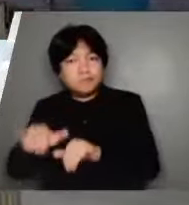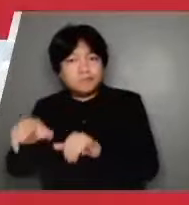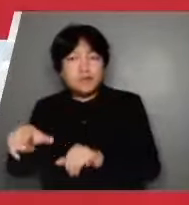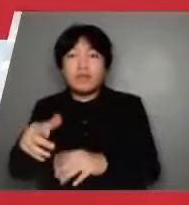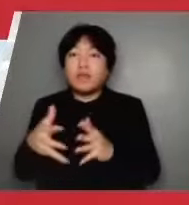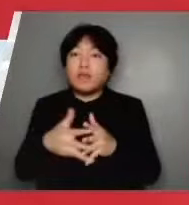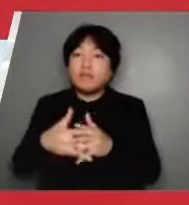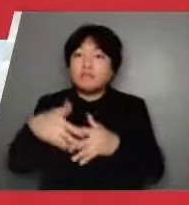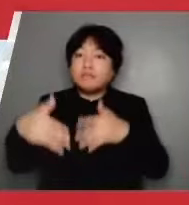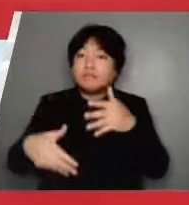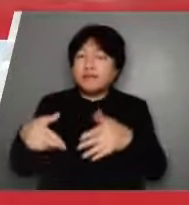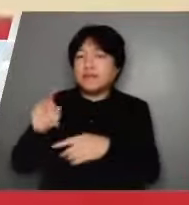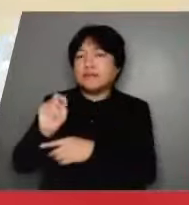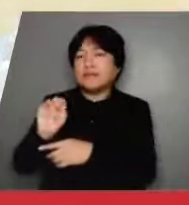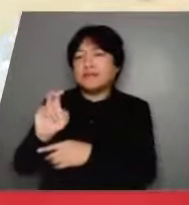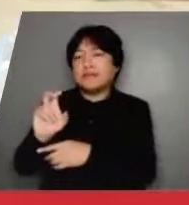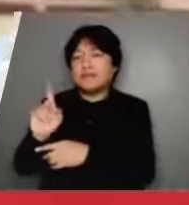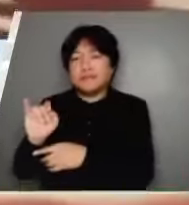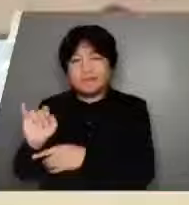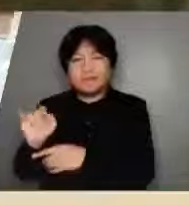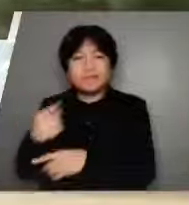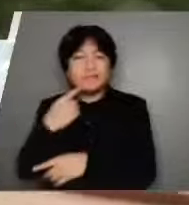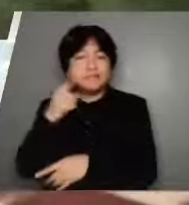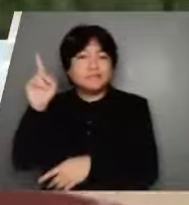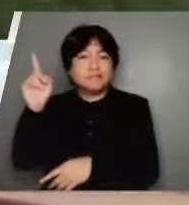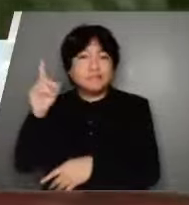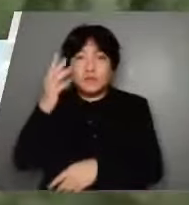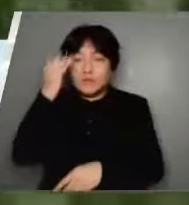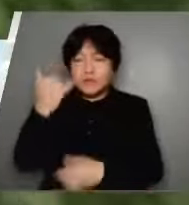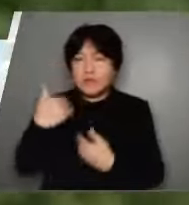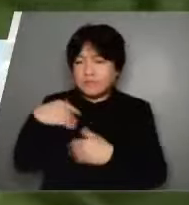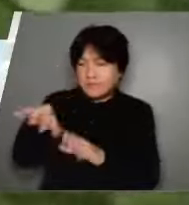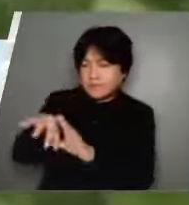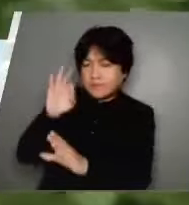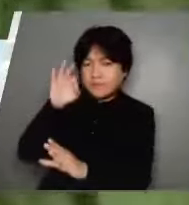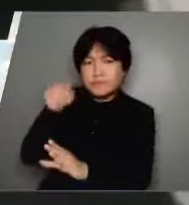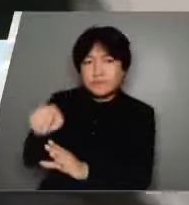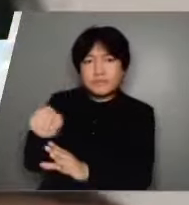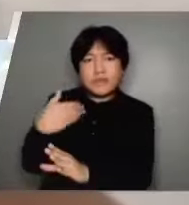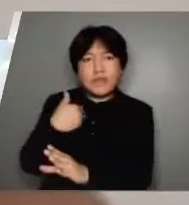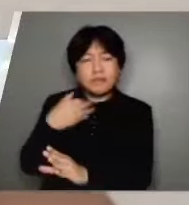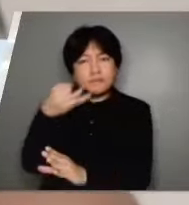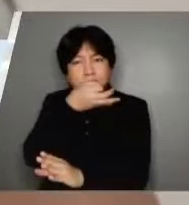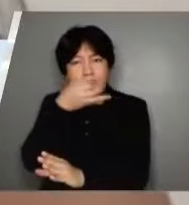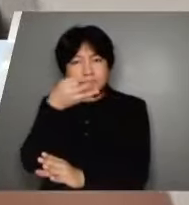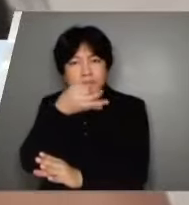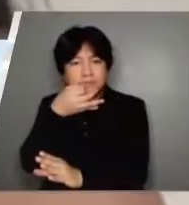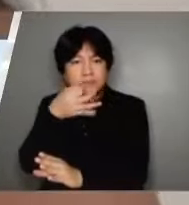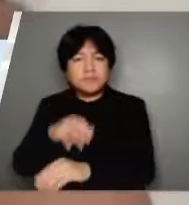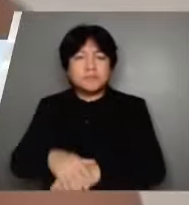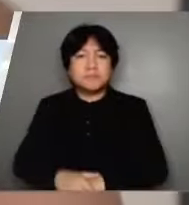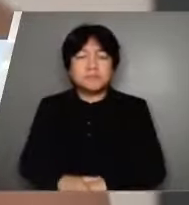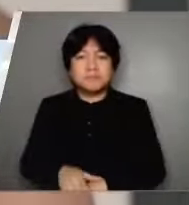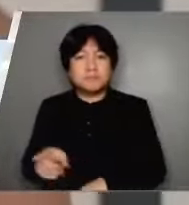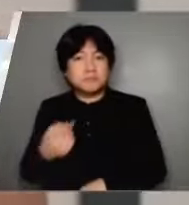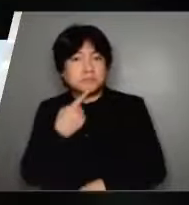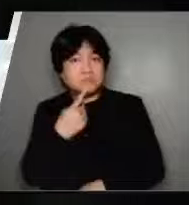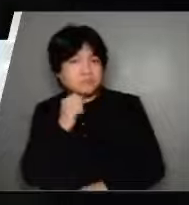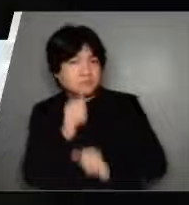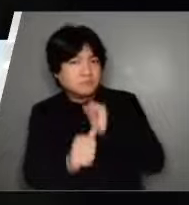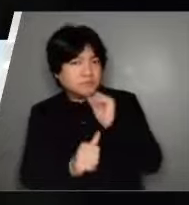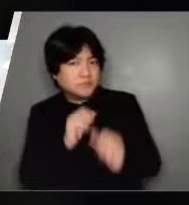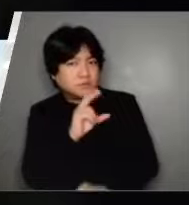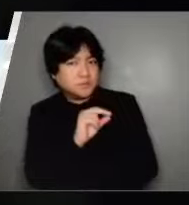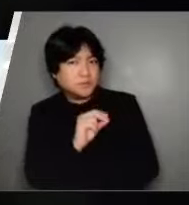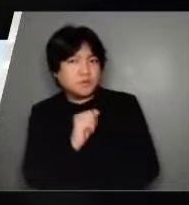Minaj. Yan ay matapos umanong may makuha sa kanya na soft drugs, bagay na itinanggi ng rapper.